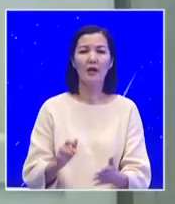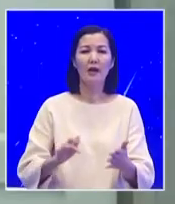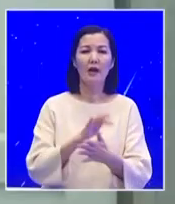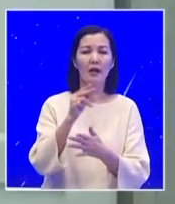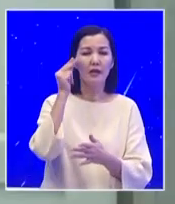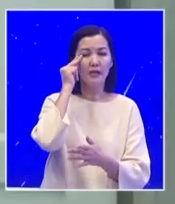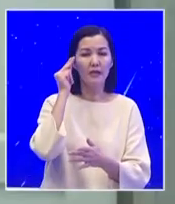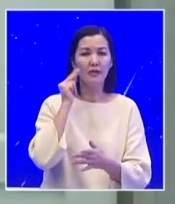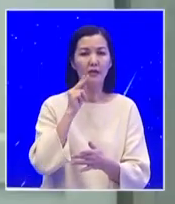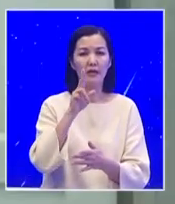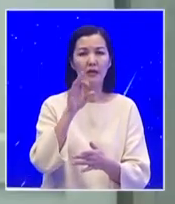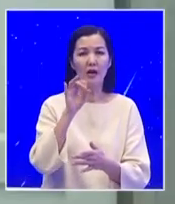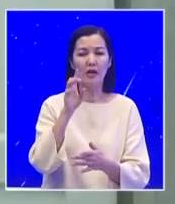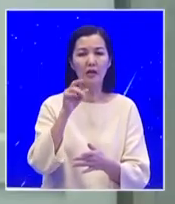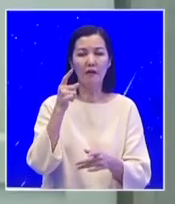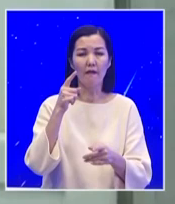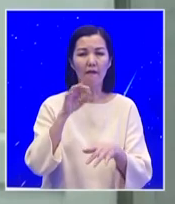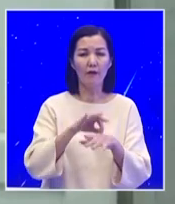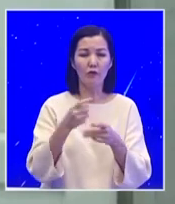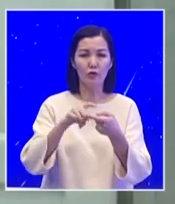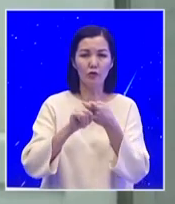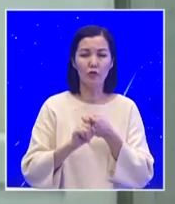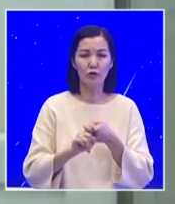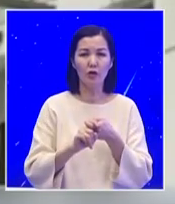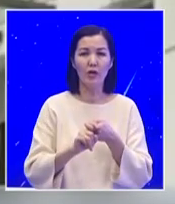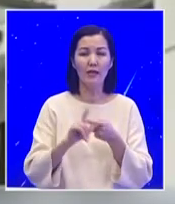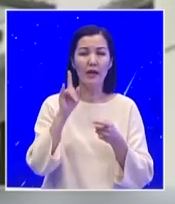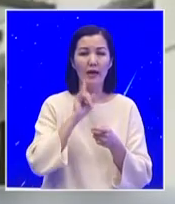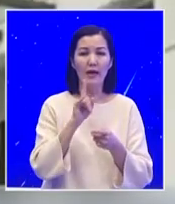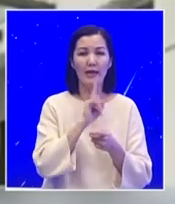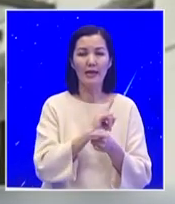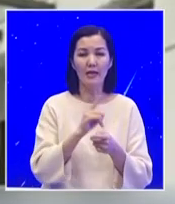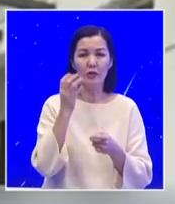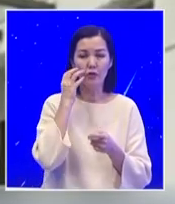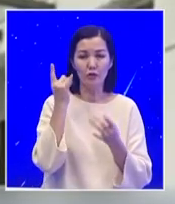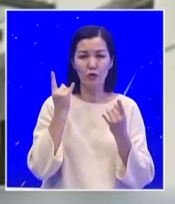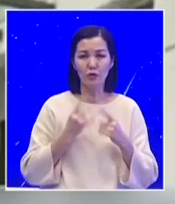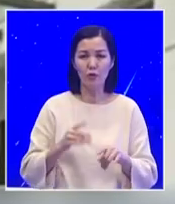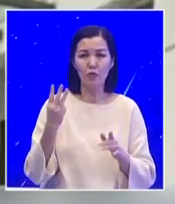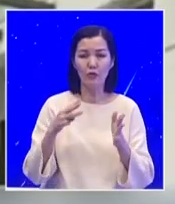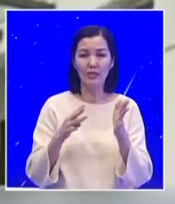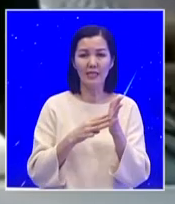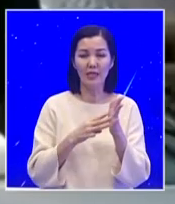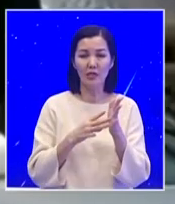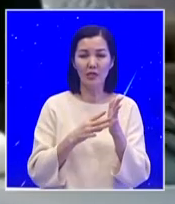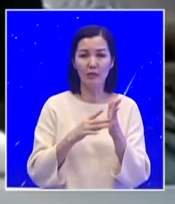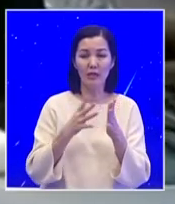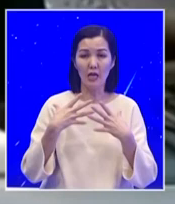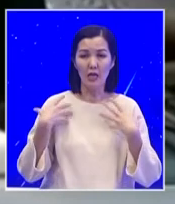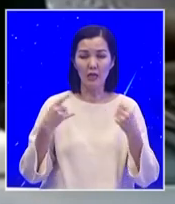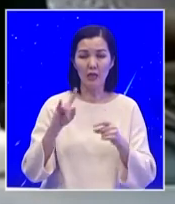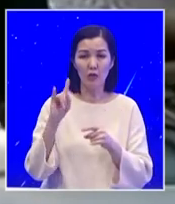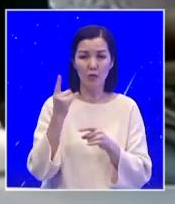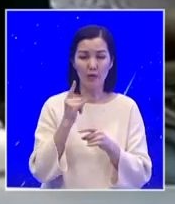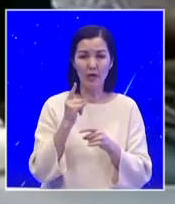ауруханада коронавирус жұқтырған әйел дүниеге дені сау қыз бала келді. Қытайлық азаматша жүктіліктің 38-ші аптасында болған. Науқастың